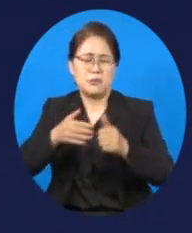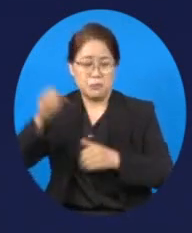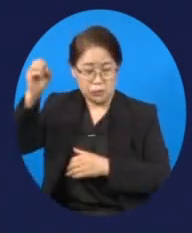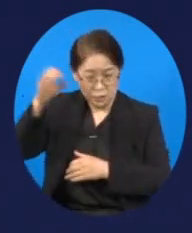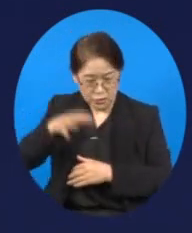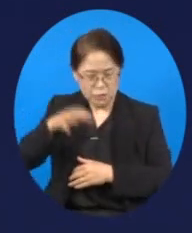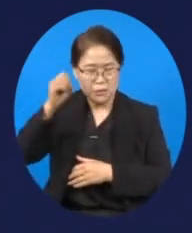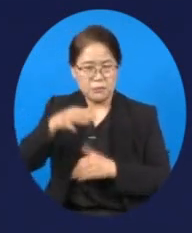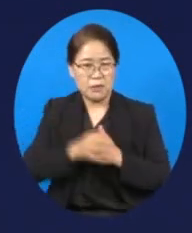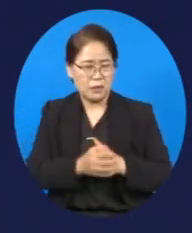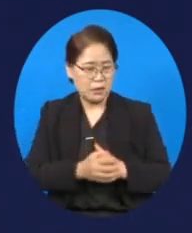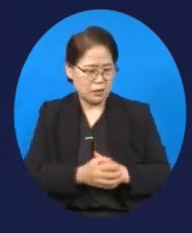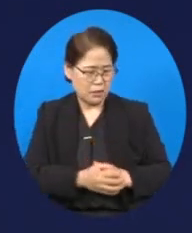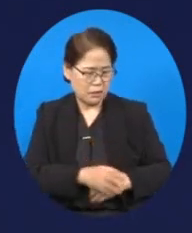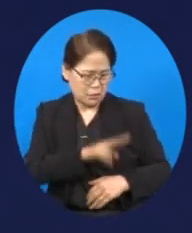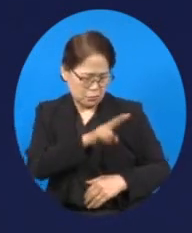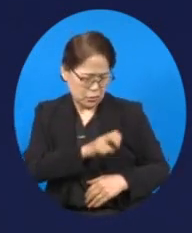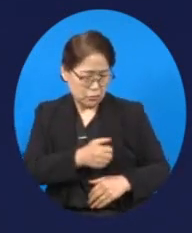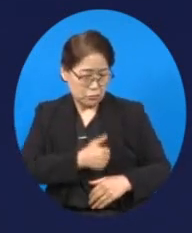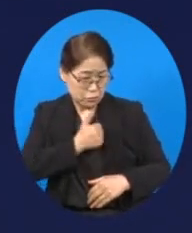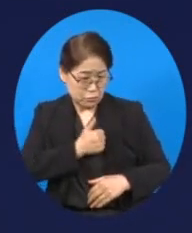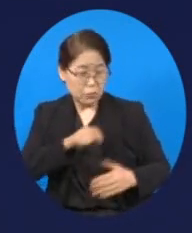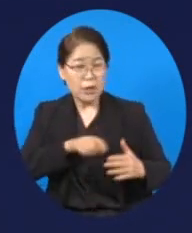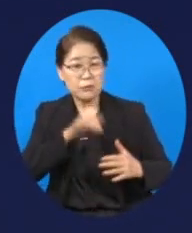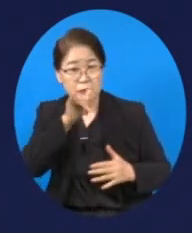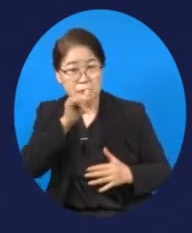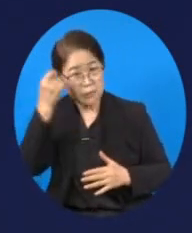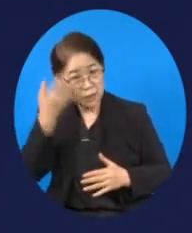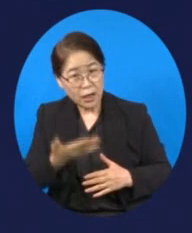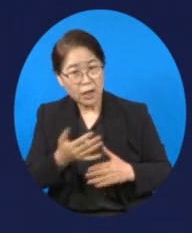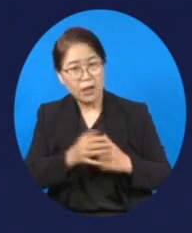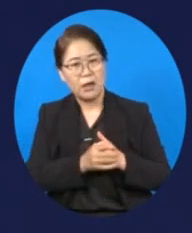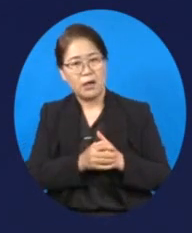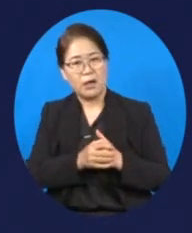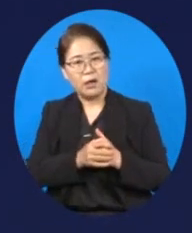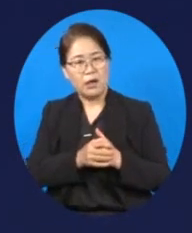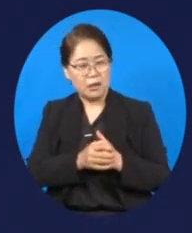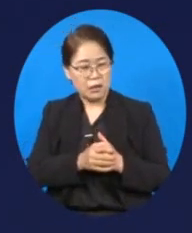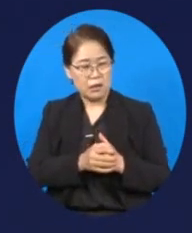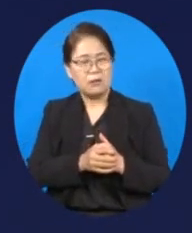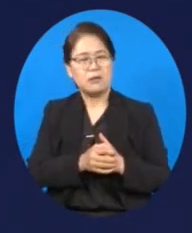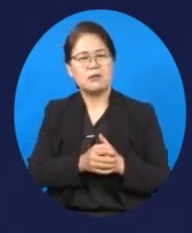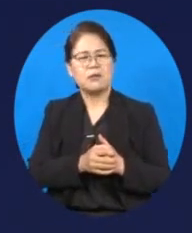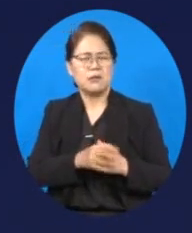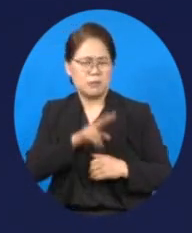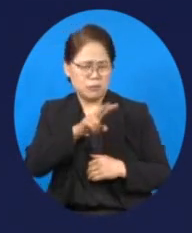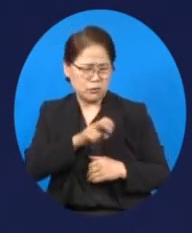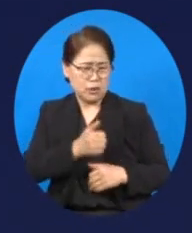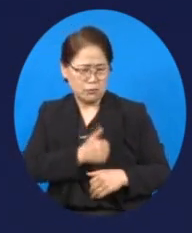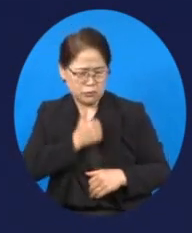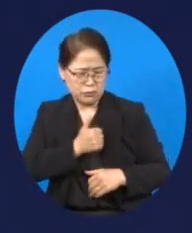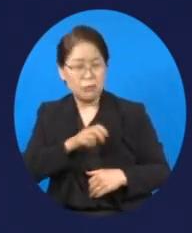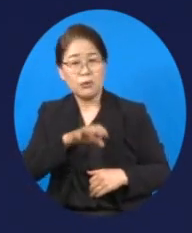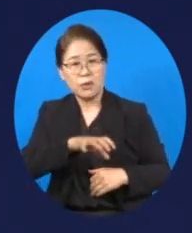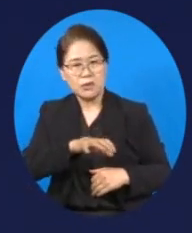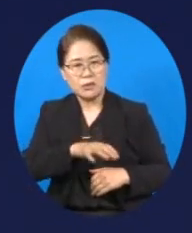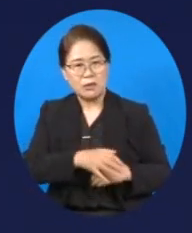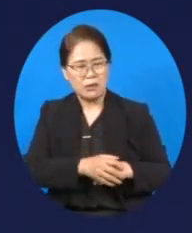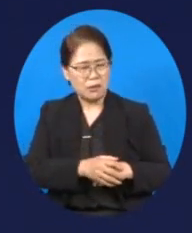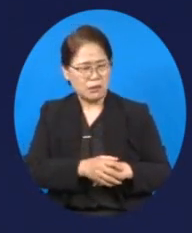미움과 분노 가운데 있어요 여러분 그 미움과 분노 가운데 있는 자들이 있다면 그 미움과 분노의 자리에서